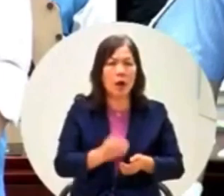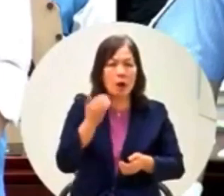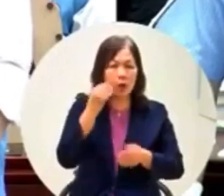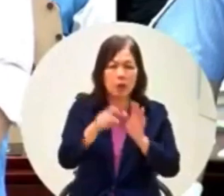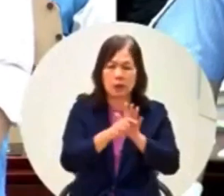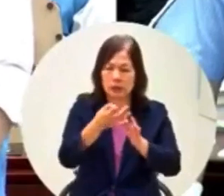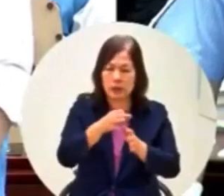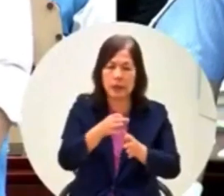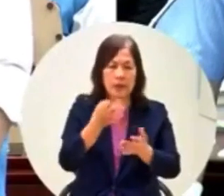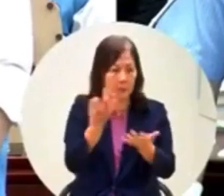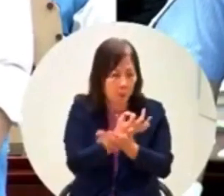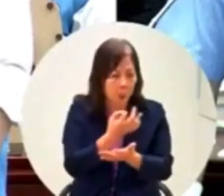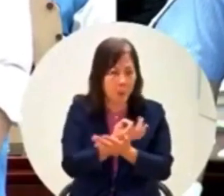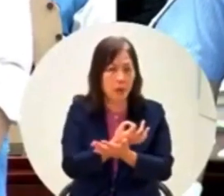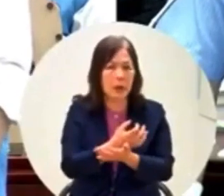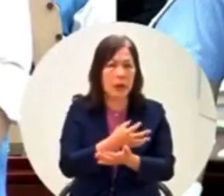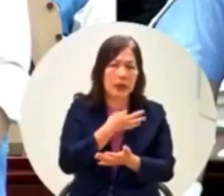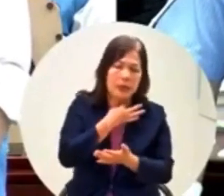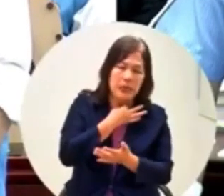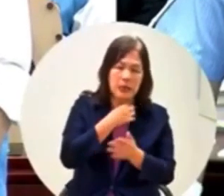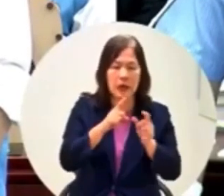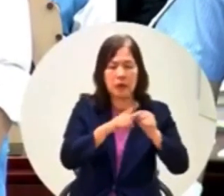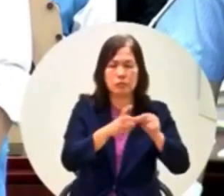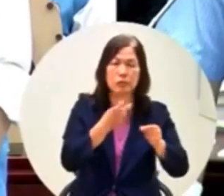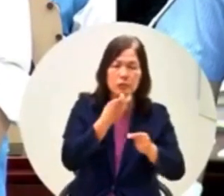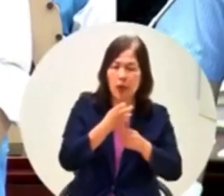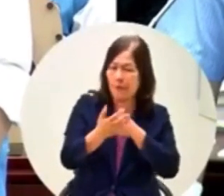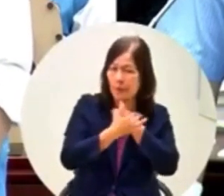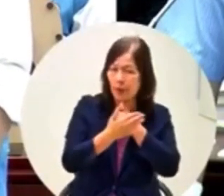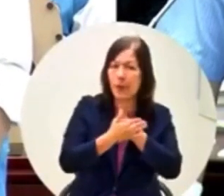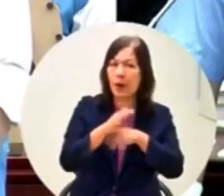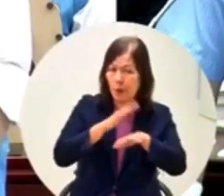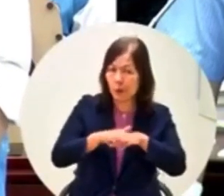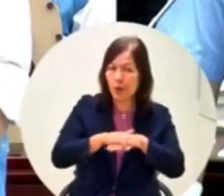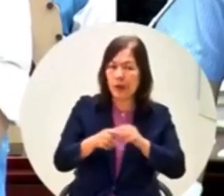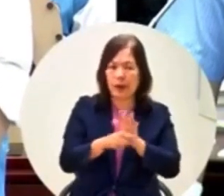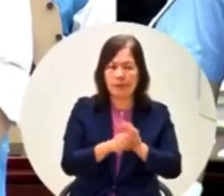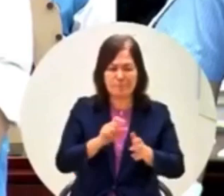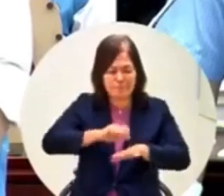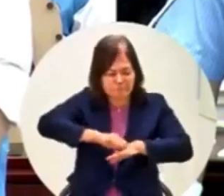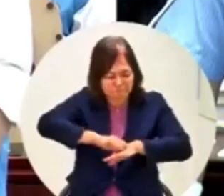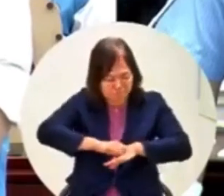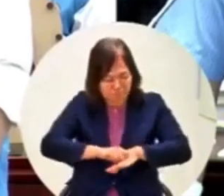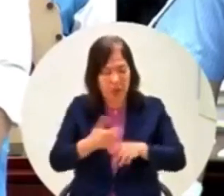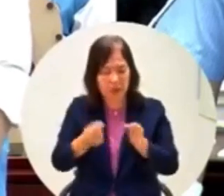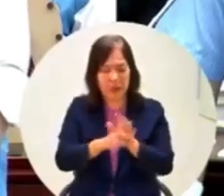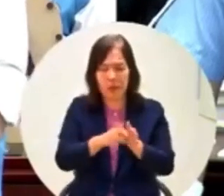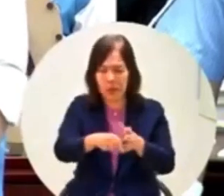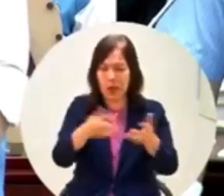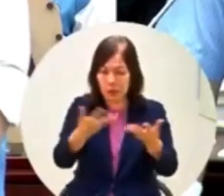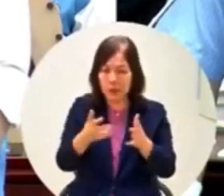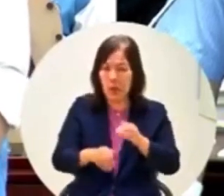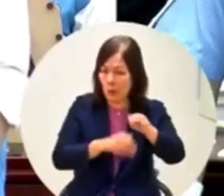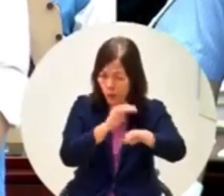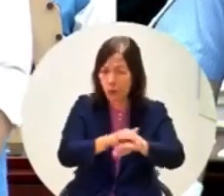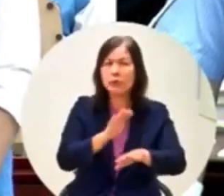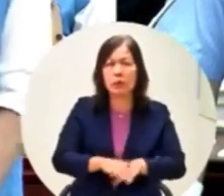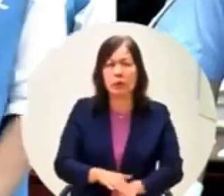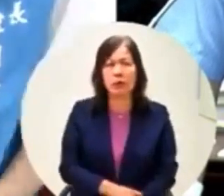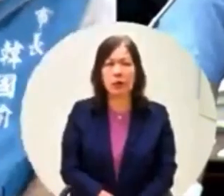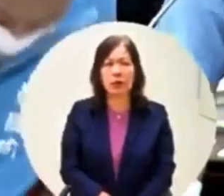困难，只要中央愿意来帮忙我们，我们会咬紧牙根把林园捷运线把它建构起来。非